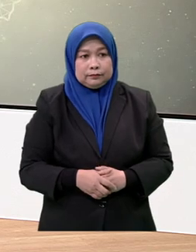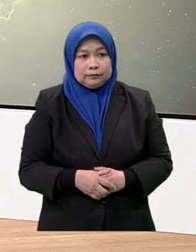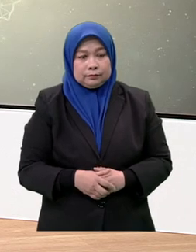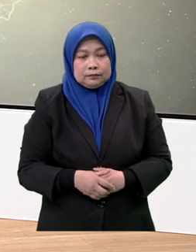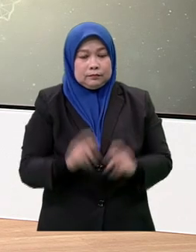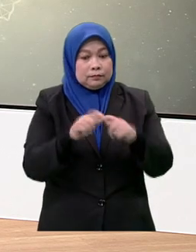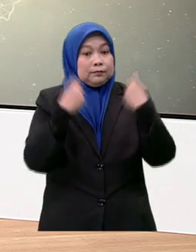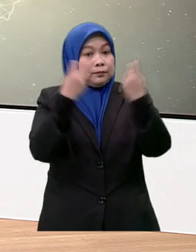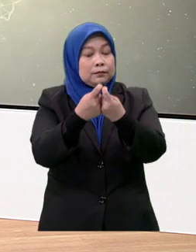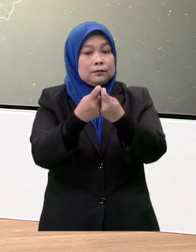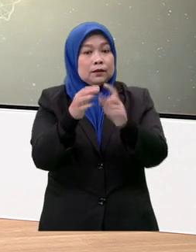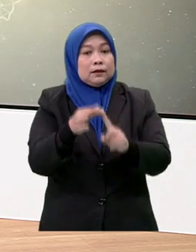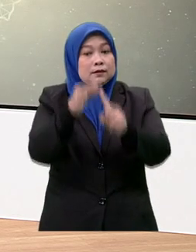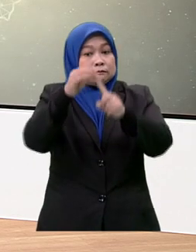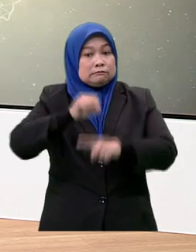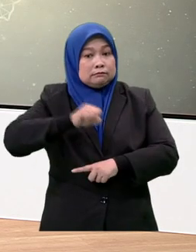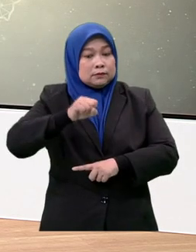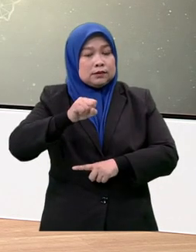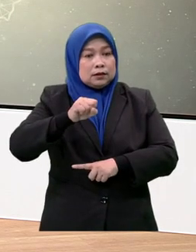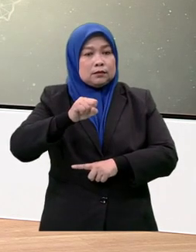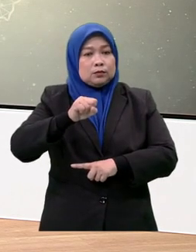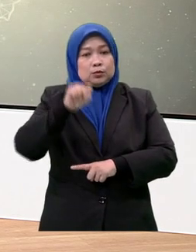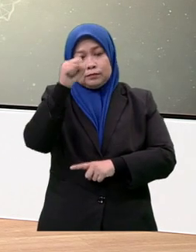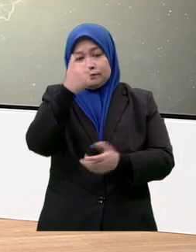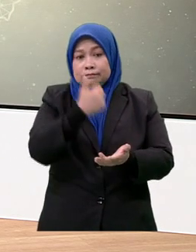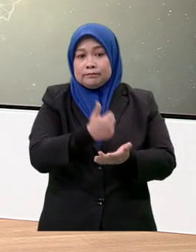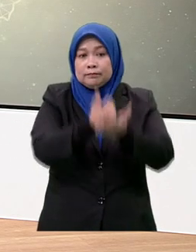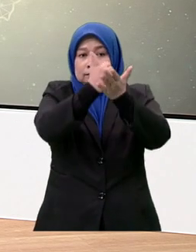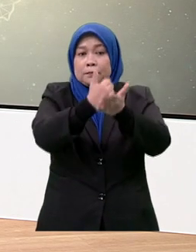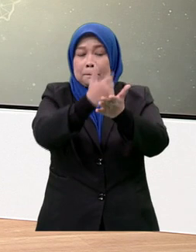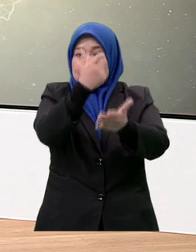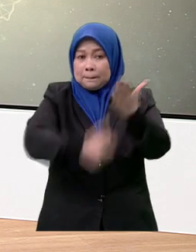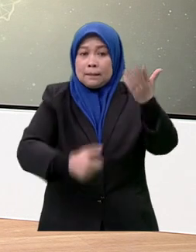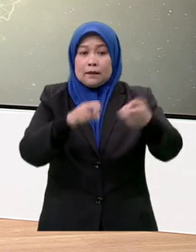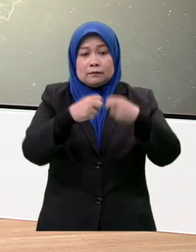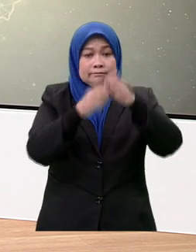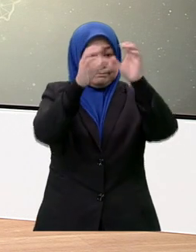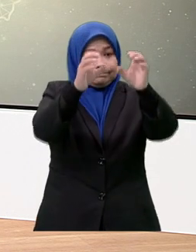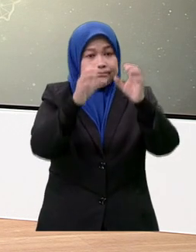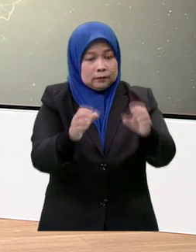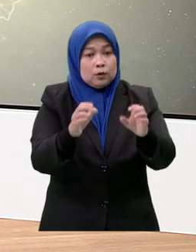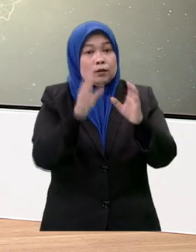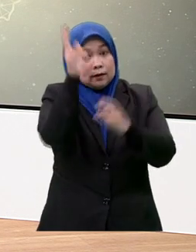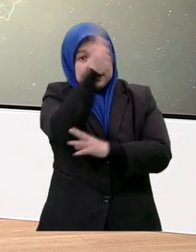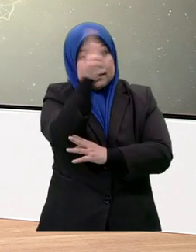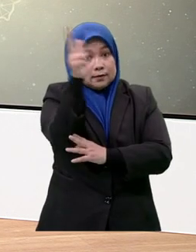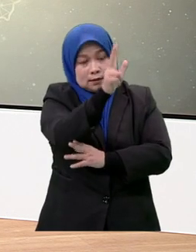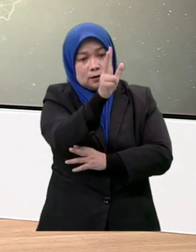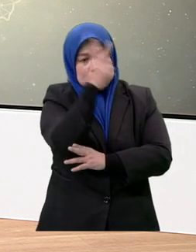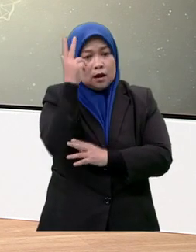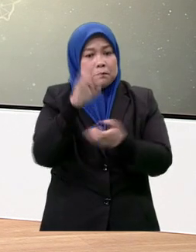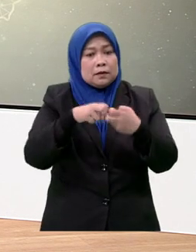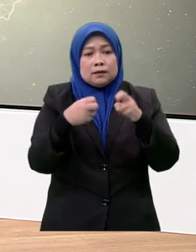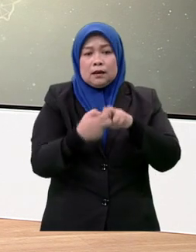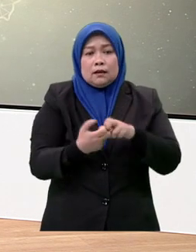pasukan khas jihad tangani inflasi akan mencadangkan beberapa langkah kepada kerajaan untuk mengatasi